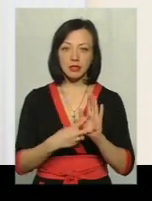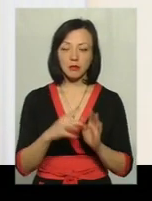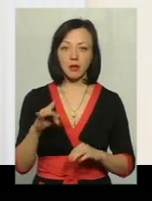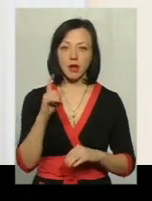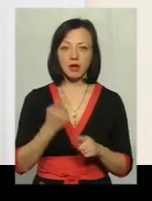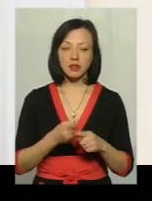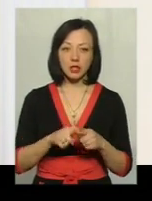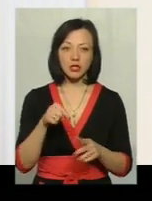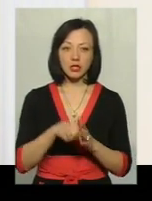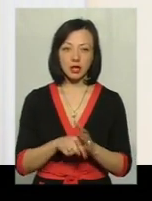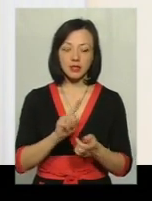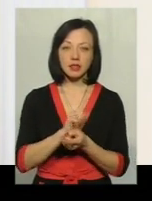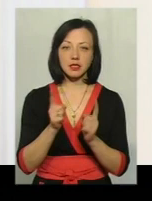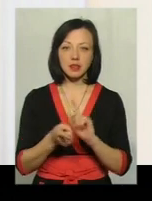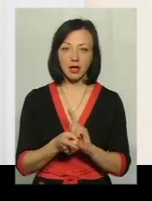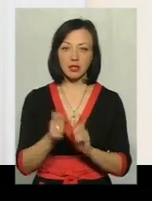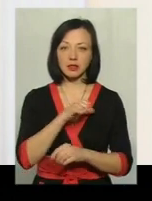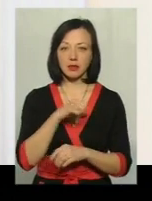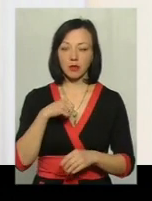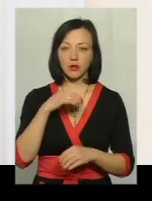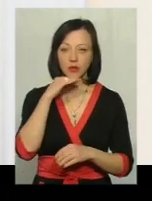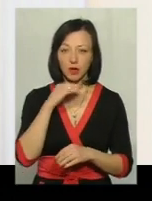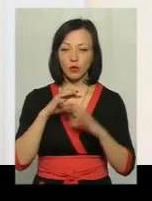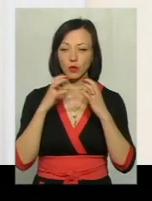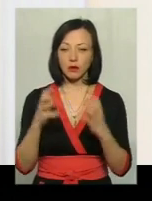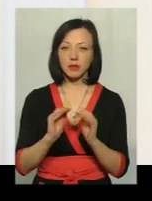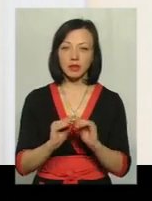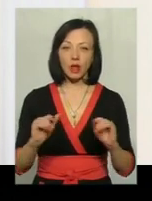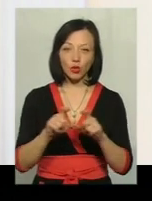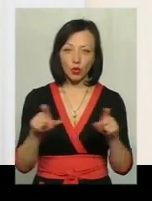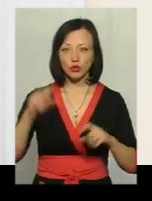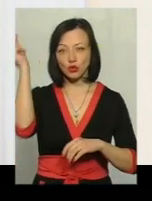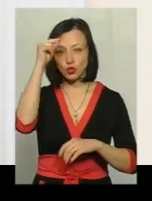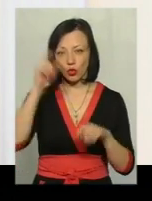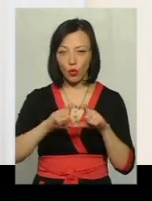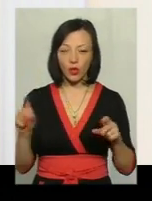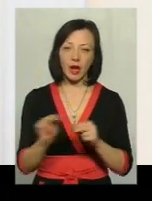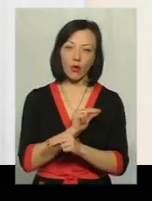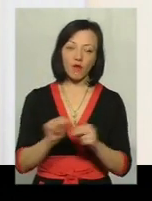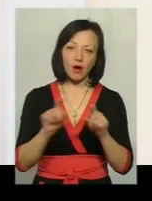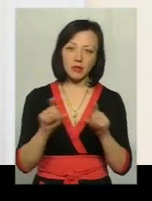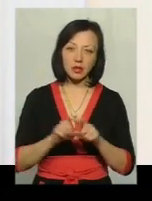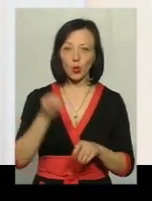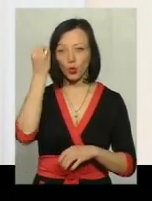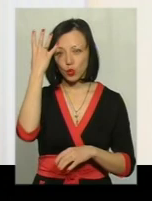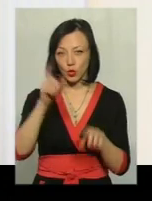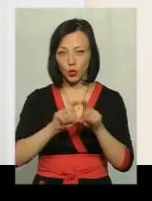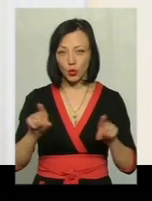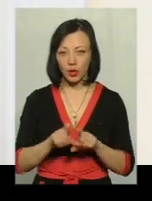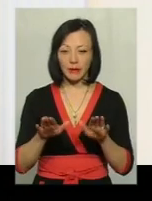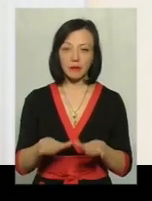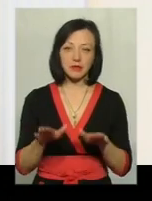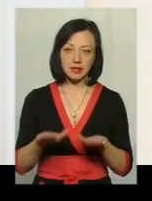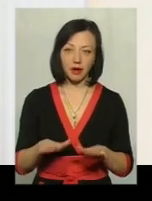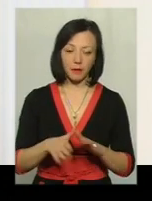Це означає, що вони стали самодостатніми, вони можуть утримувати садочок, школу, лікувальні заклади, культури, заклади культури на